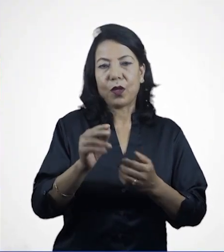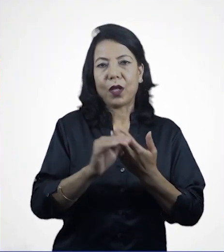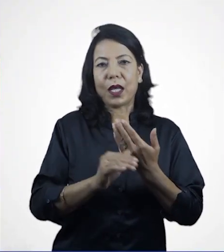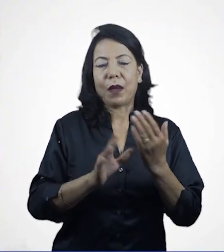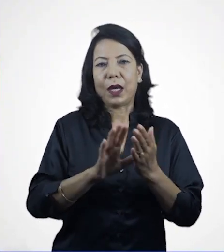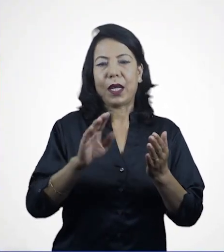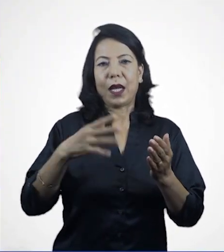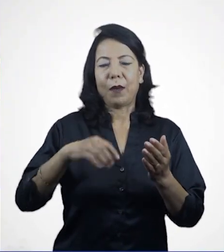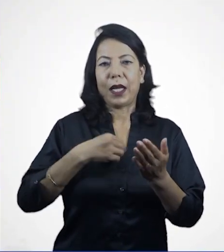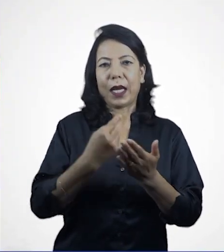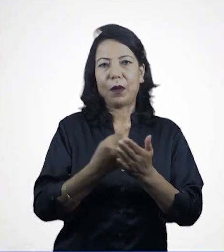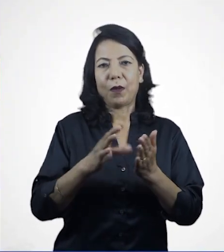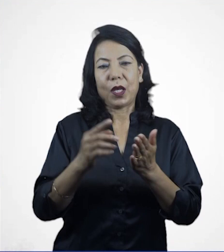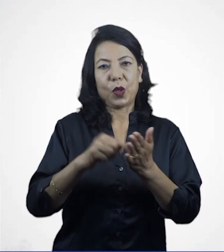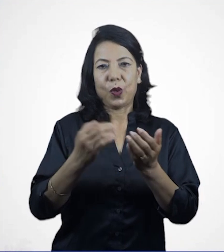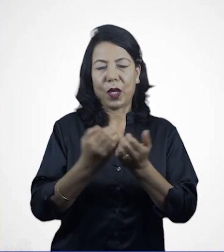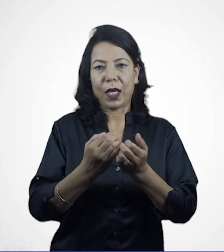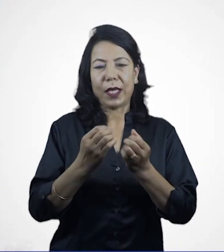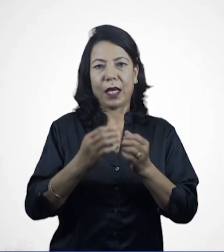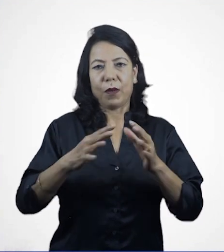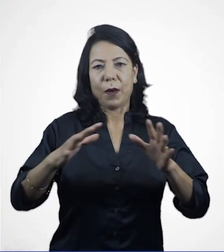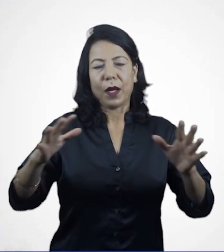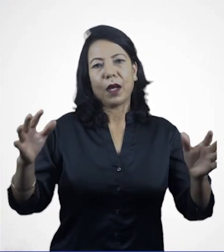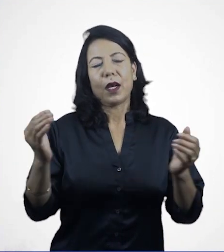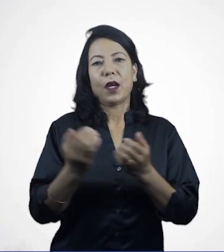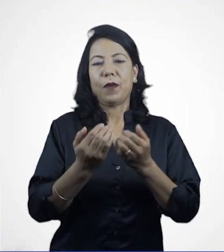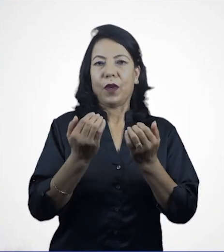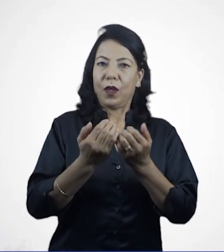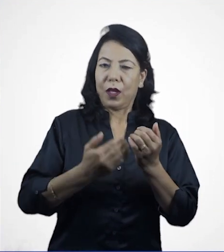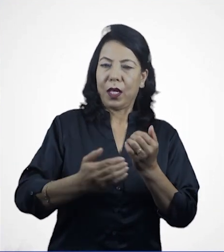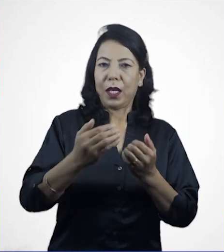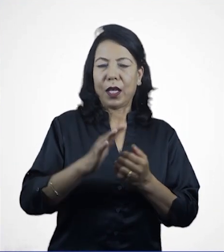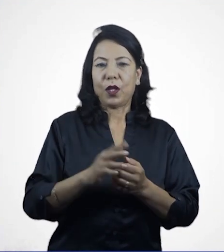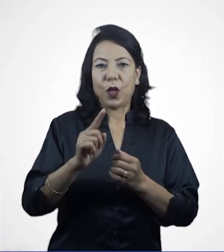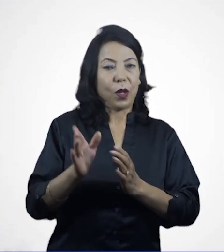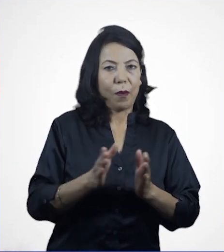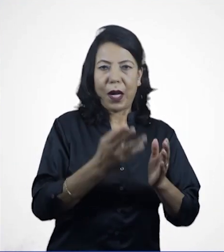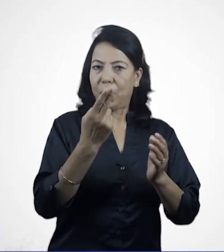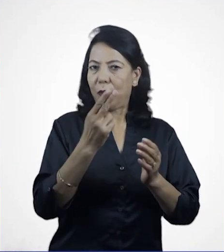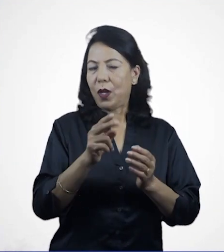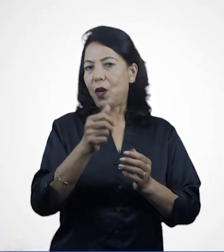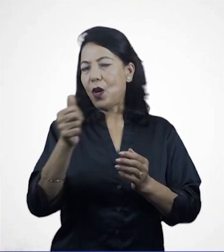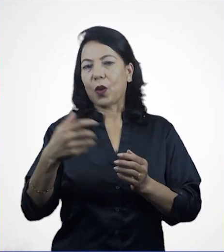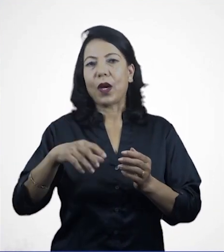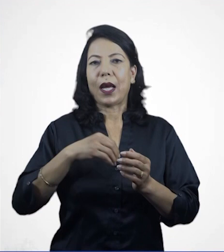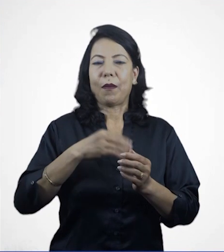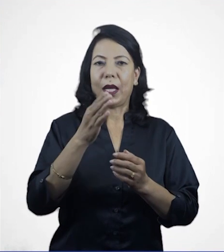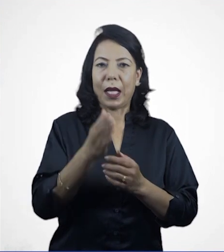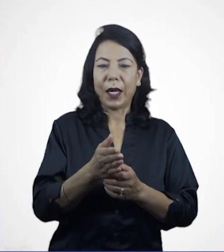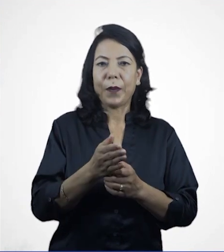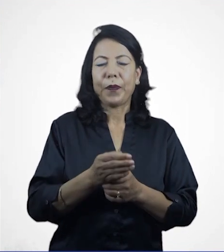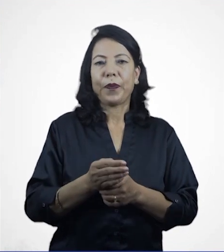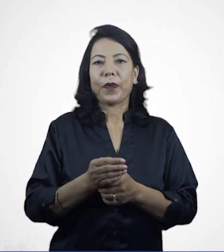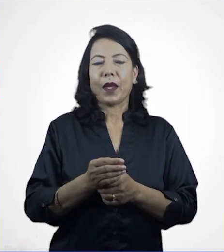चाहिने काटमांडू बाट शुरू गरे रहे एसारी चाहिने लाइब्यापकी करन पनी गरे काछों यो यो आटा पाठव और अरको चाहिन हामीले की गर्यागा